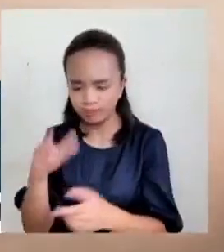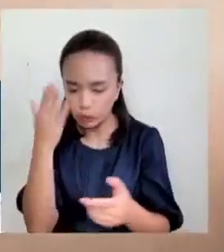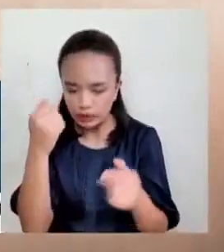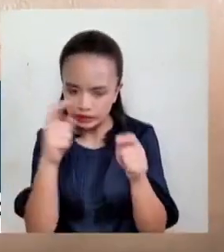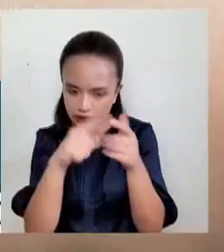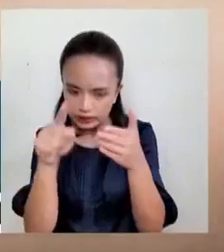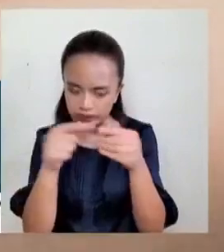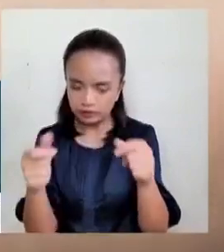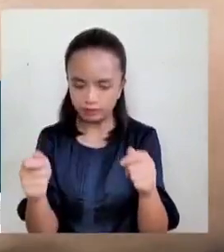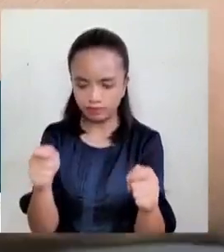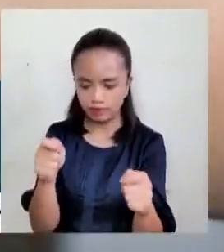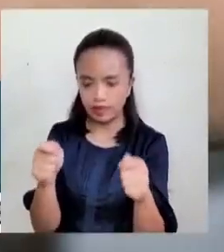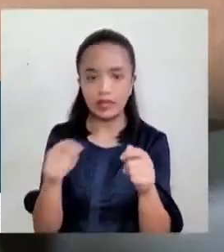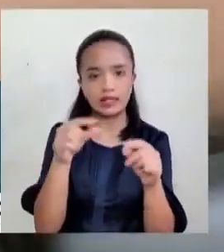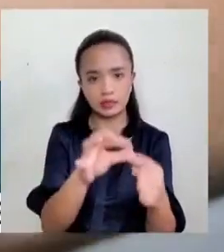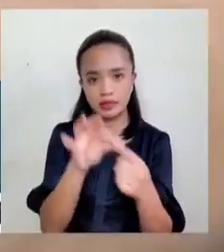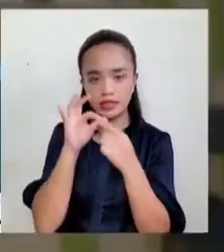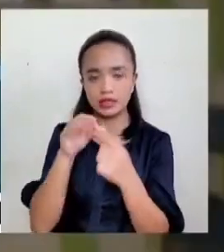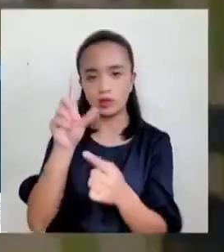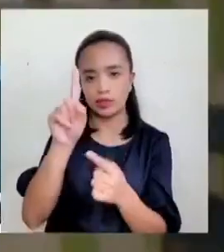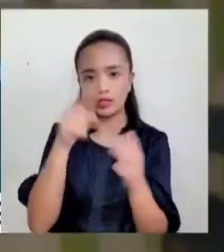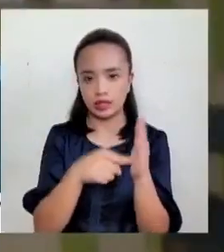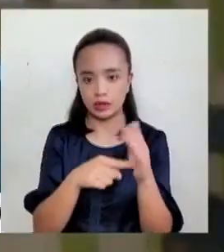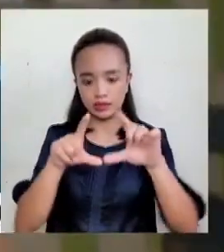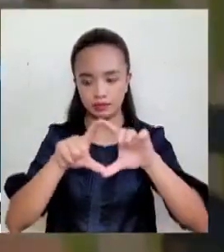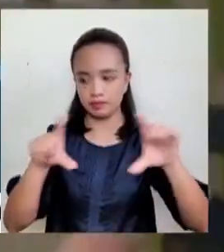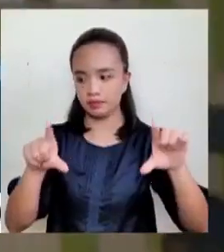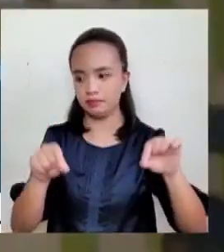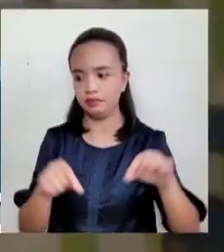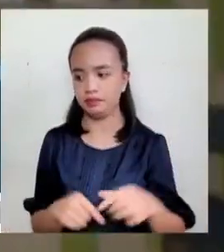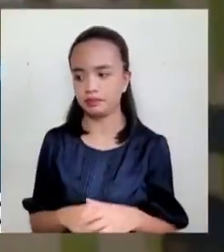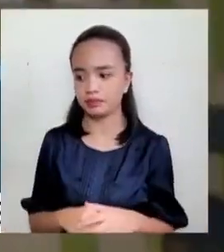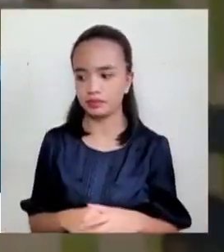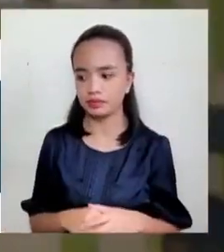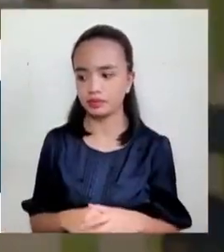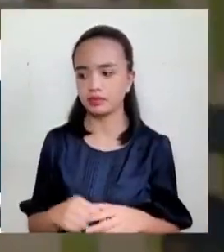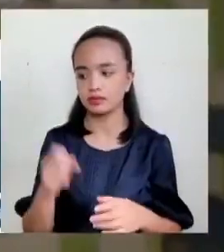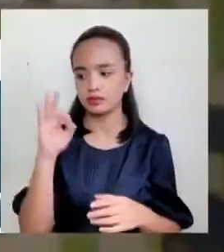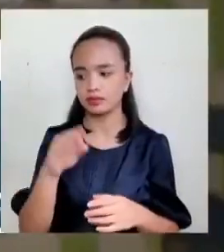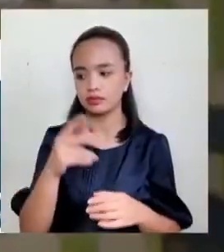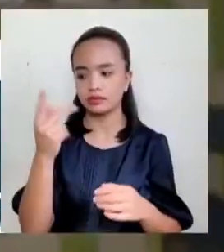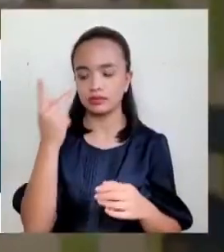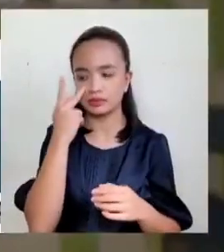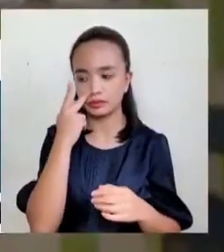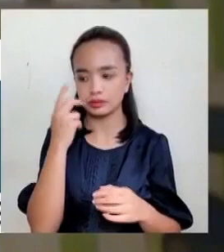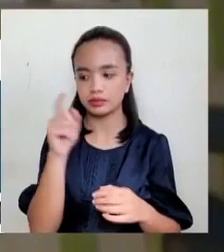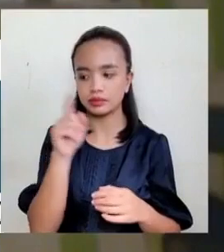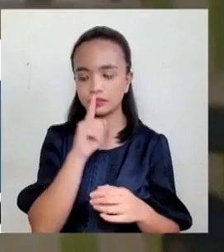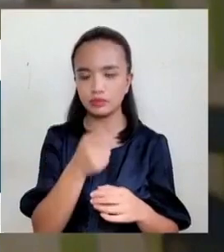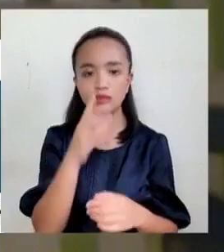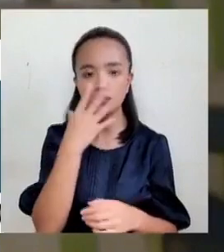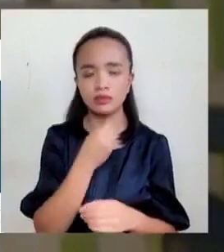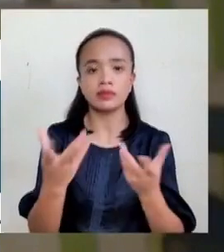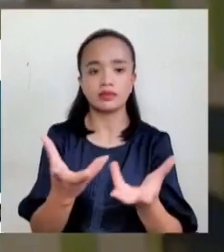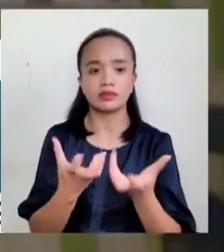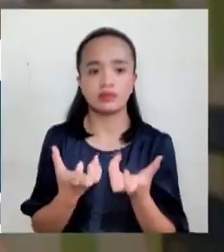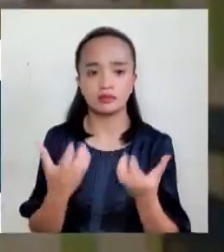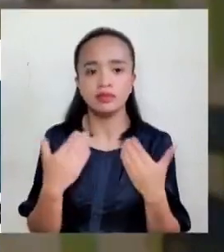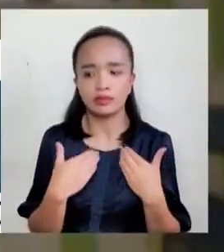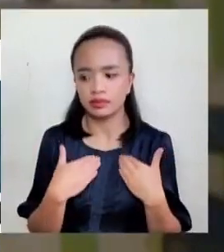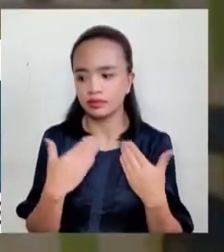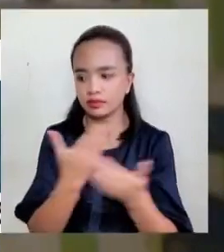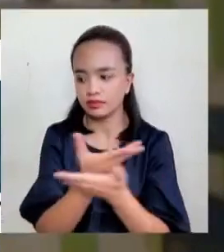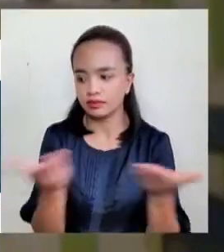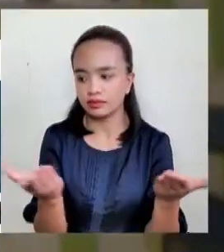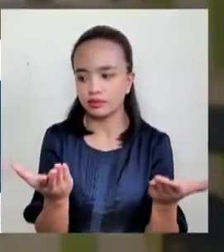especially the 1,000 peso bill. Pasensya na ang public kapag dine-check natin. Dahil syempre, sino mag gusto makatanggap ng kahit kayo bilang